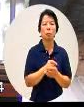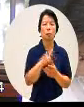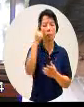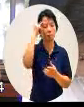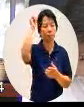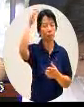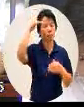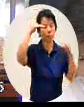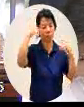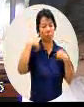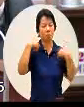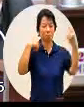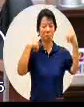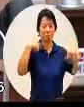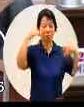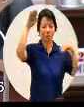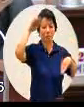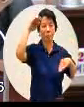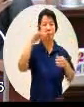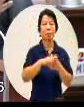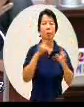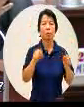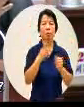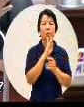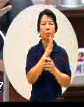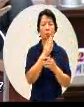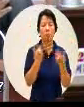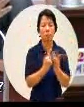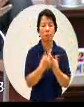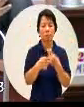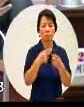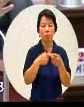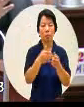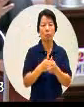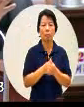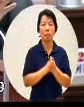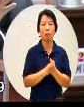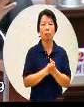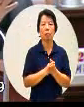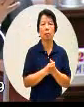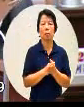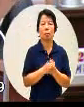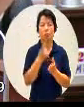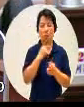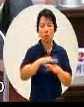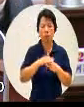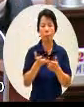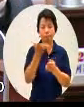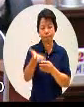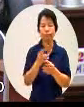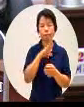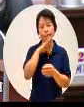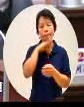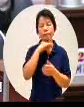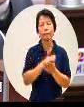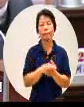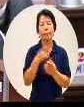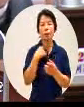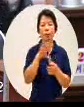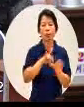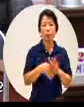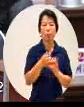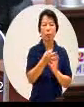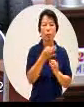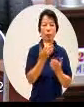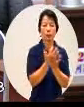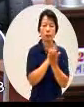差我先講一下我的看法不是這樣這才能反應去我先講完再讓你我會讓你講我會讓你講稅入有分五